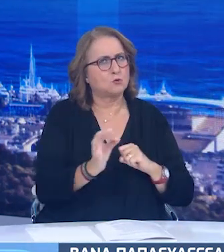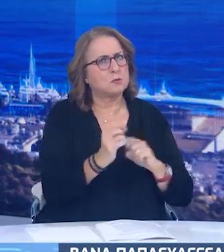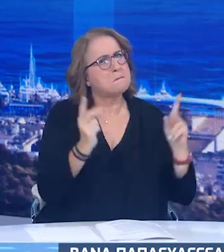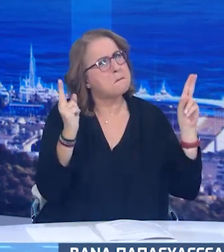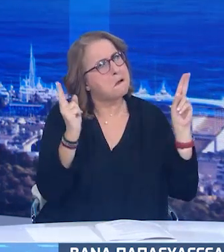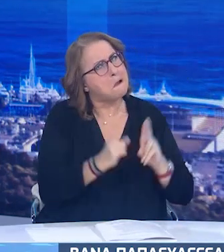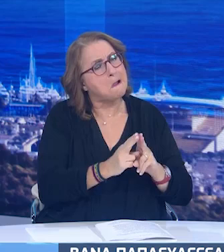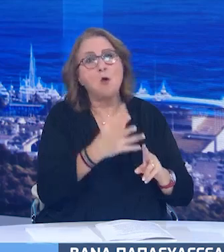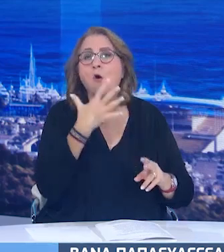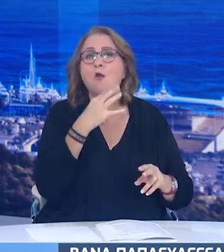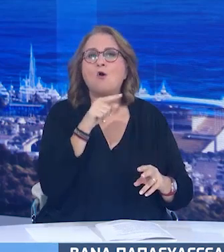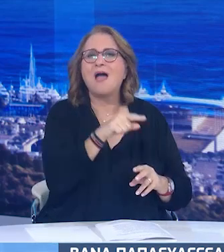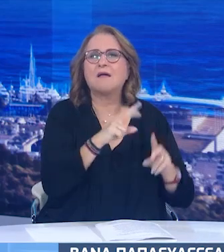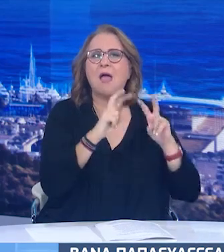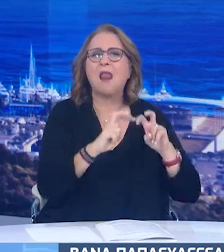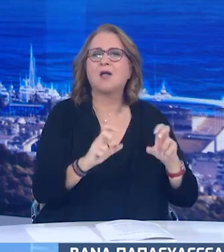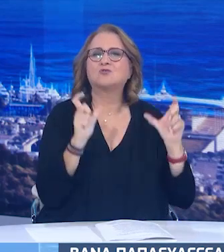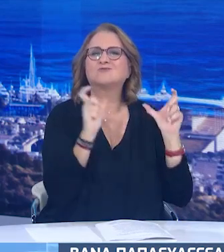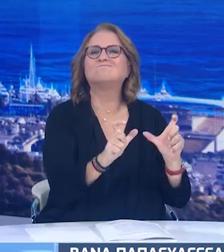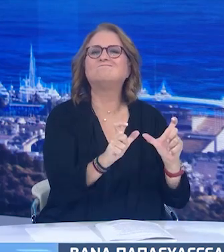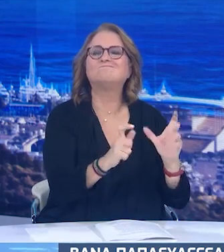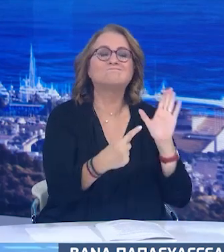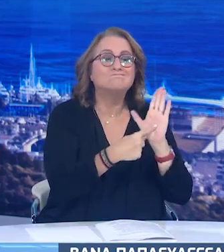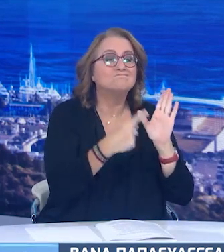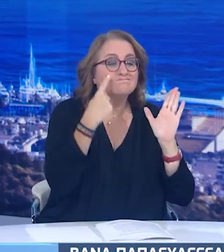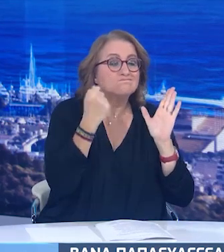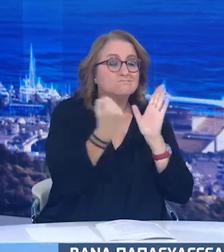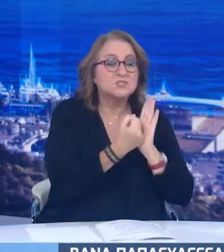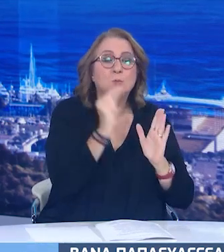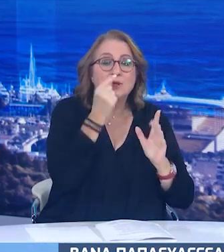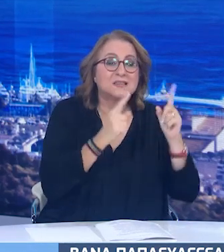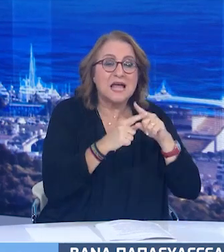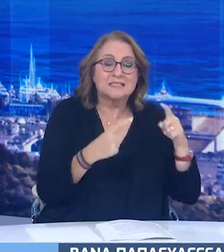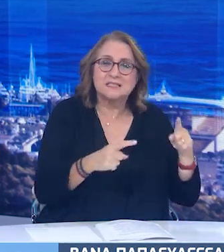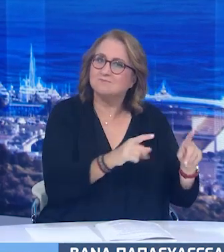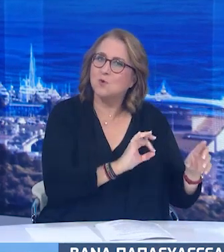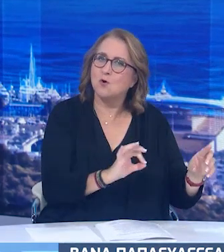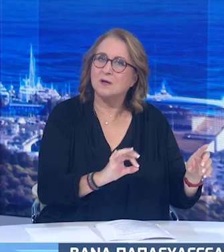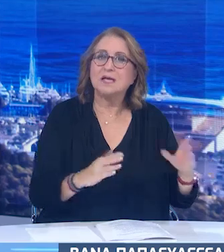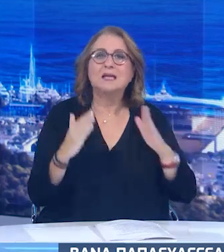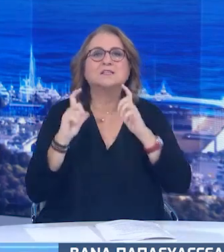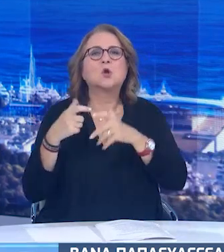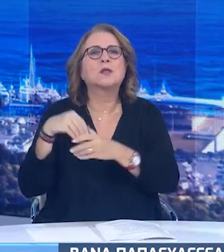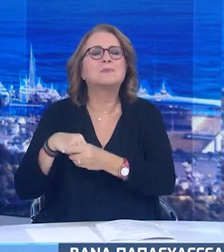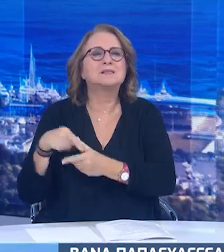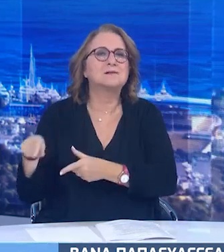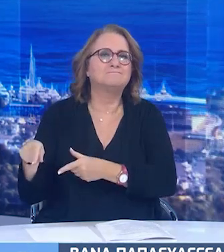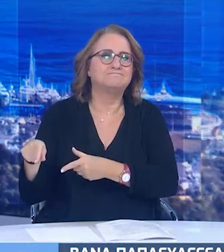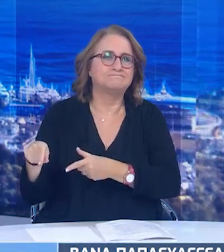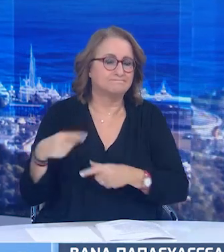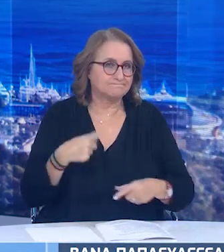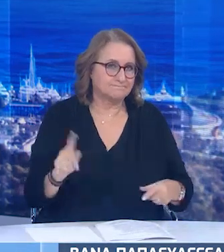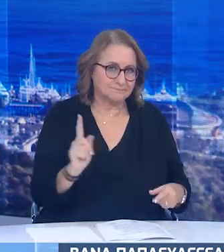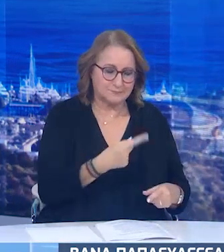ανεμβολίαστων συνανθρώπων μας. Η αλλαγή πολιτικής στον τρόπο της διενέργειας των συστηματικών προληπτικών αυτοδιαγνωστικών και εργαστηριακών